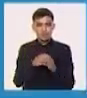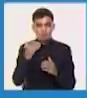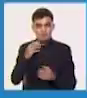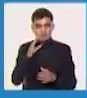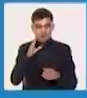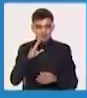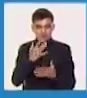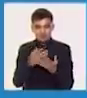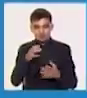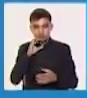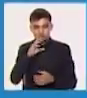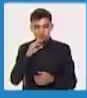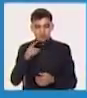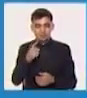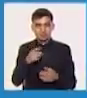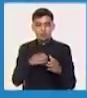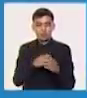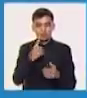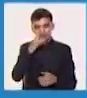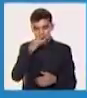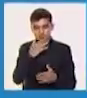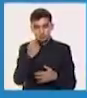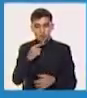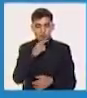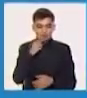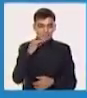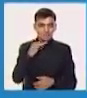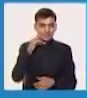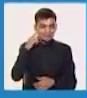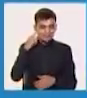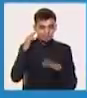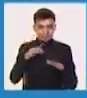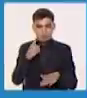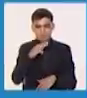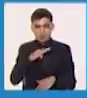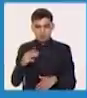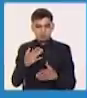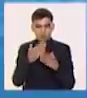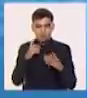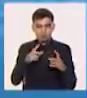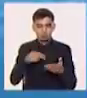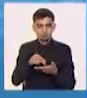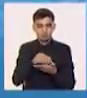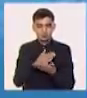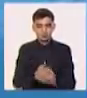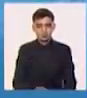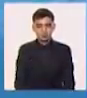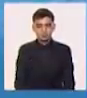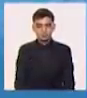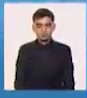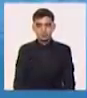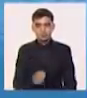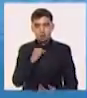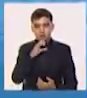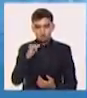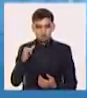бірі. Компания тек Қазақстанда ғана емес, Ресей мен Қырғызстанда да миллиондаған тұтынушылары бар. Асу